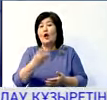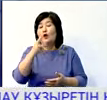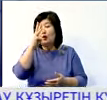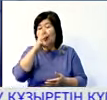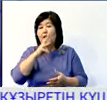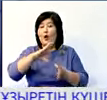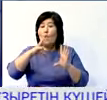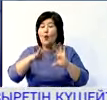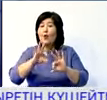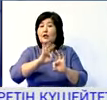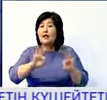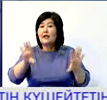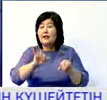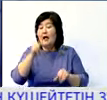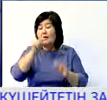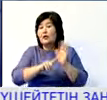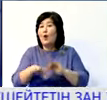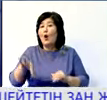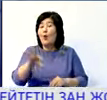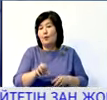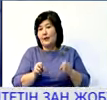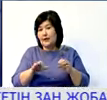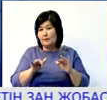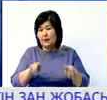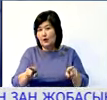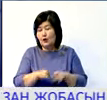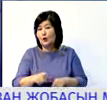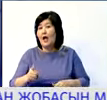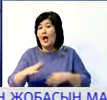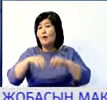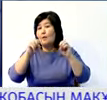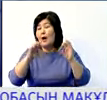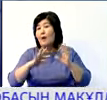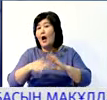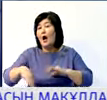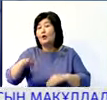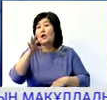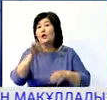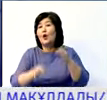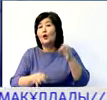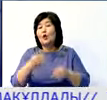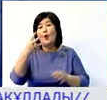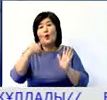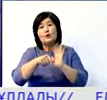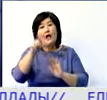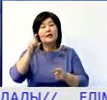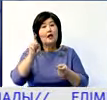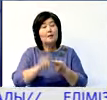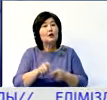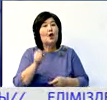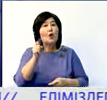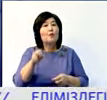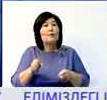қорытындысын жариялады. Жалпы жыл басынан бері облыстық қылмыстық істер жөніндегі мамандандырылған ауданаралық сотына 36 адамға қатысты